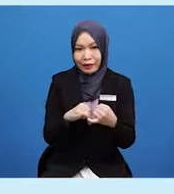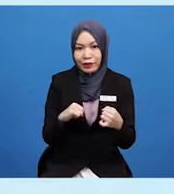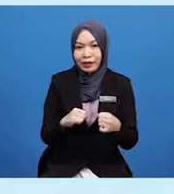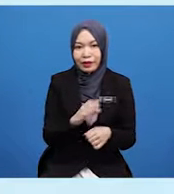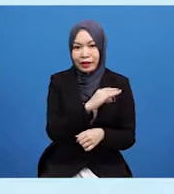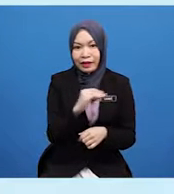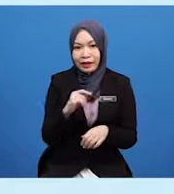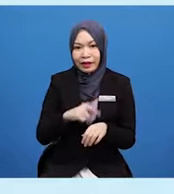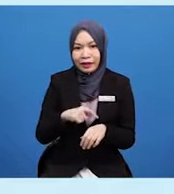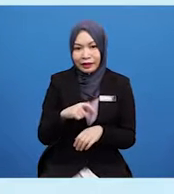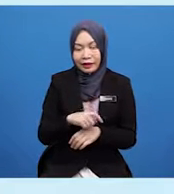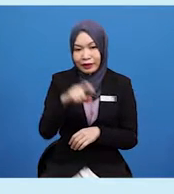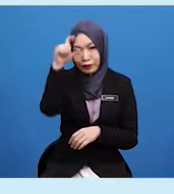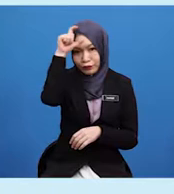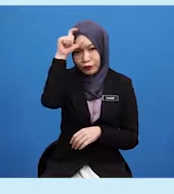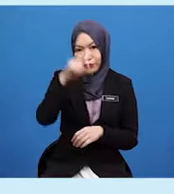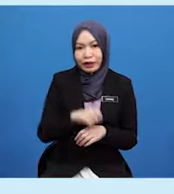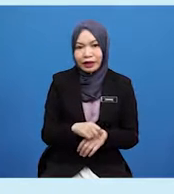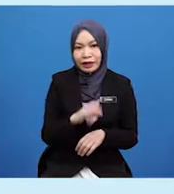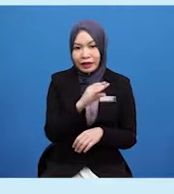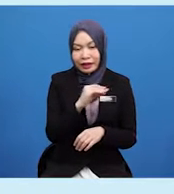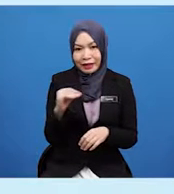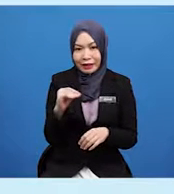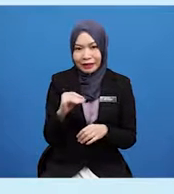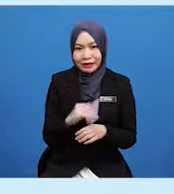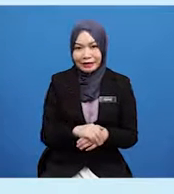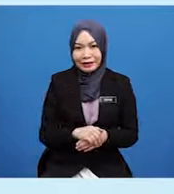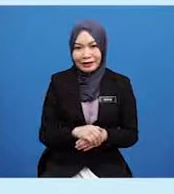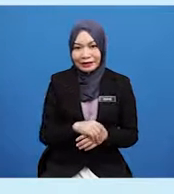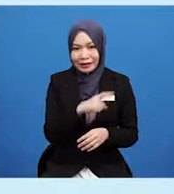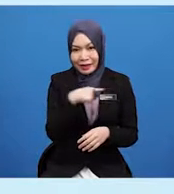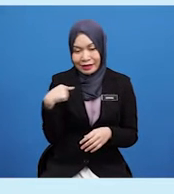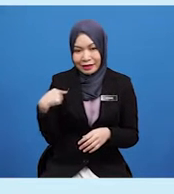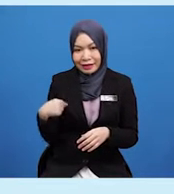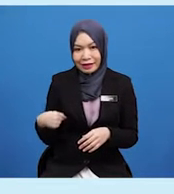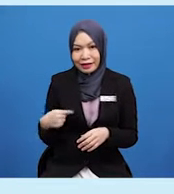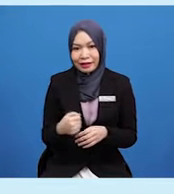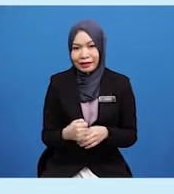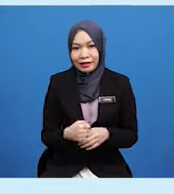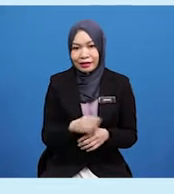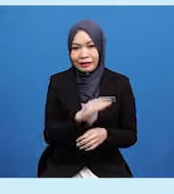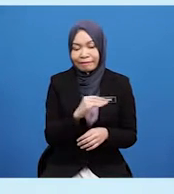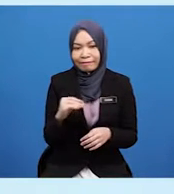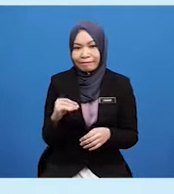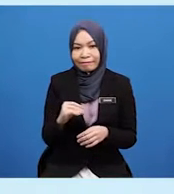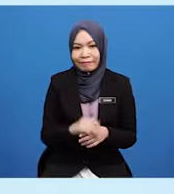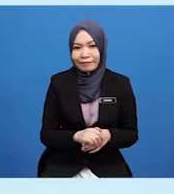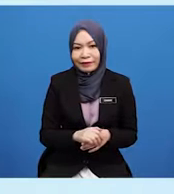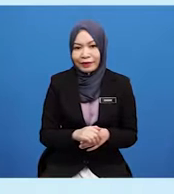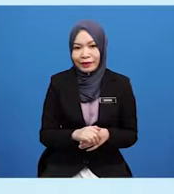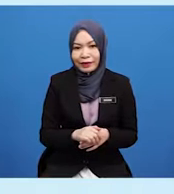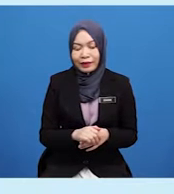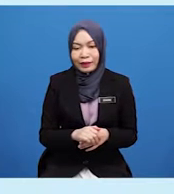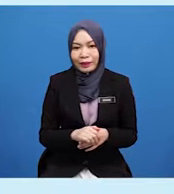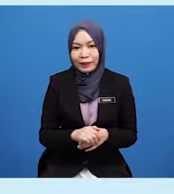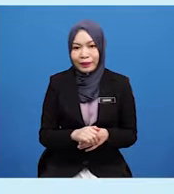jokodian Cina stonhenge brighten syakhar yuk Turki Syahri